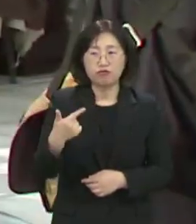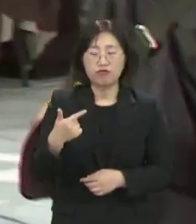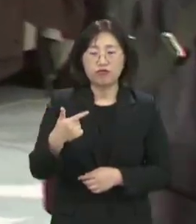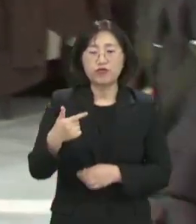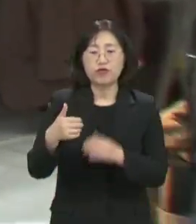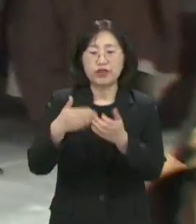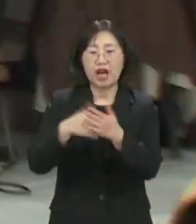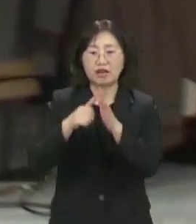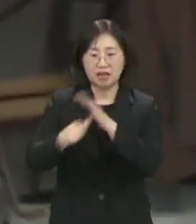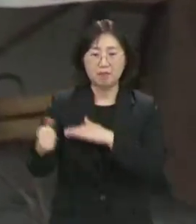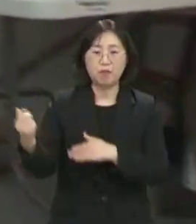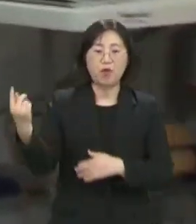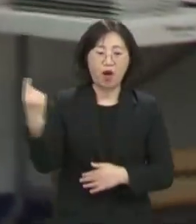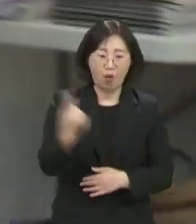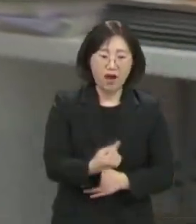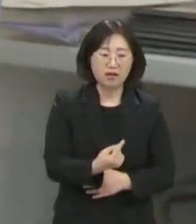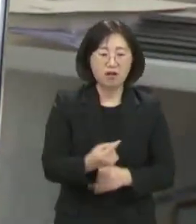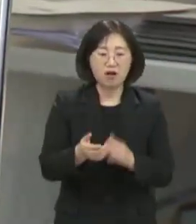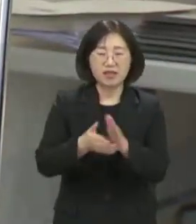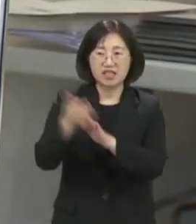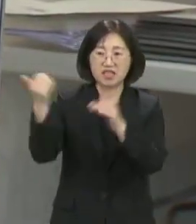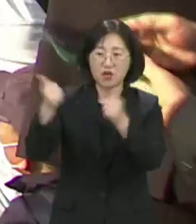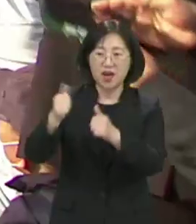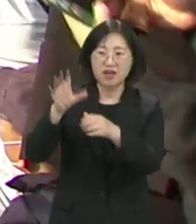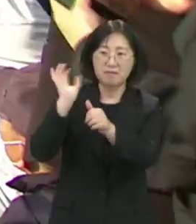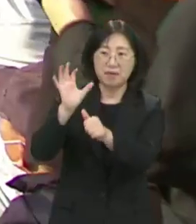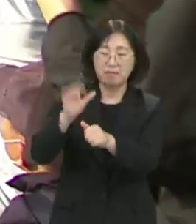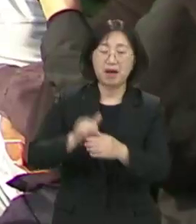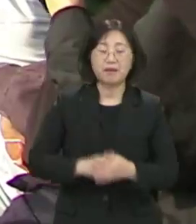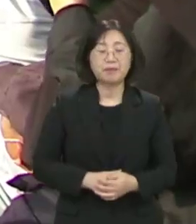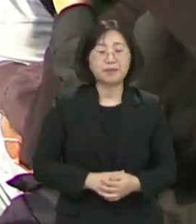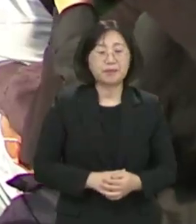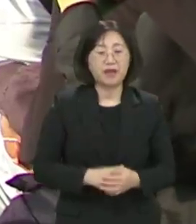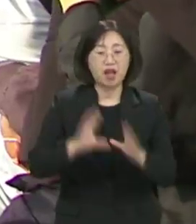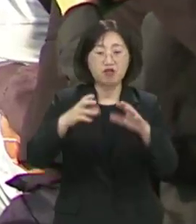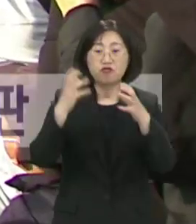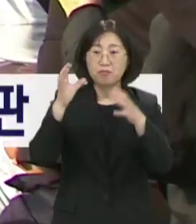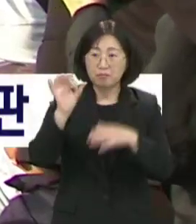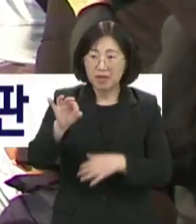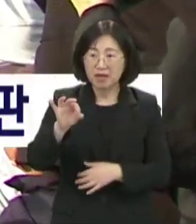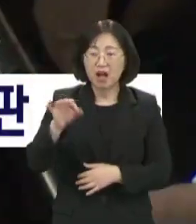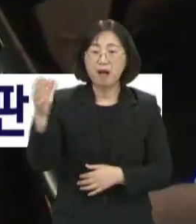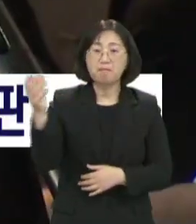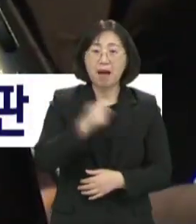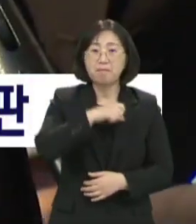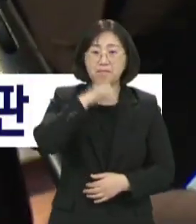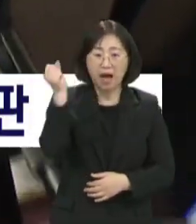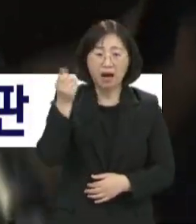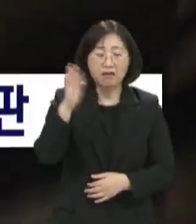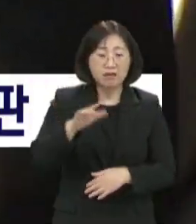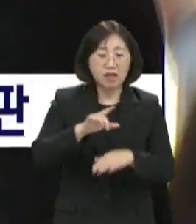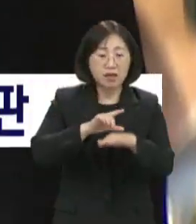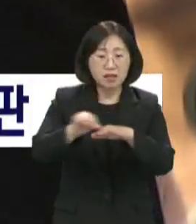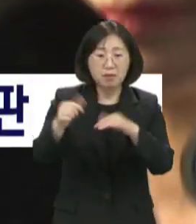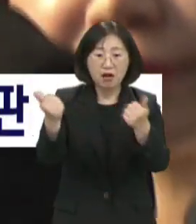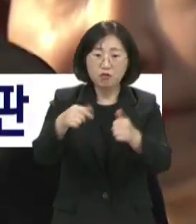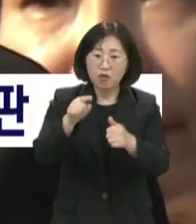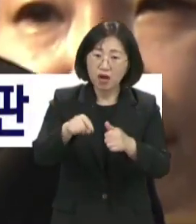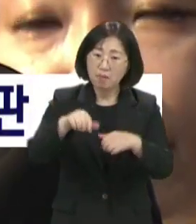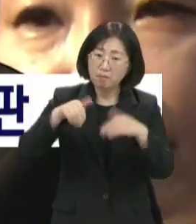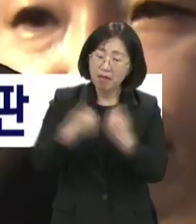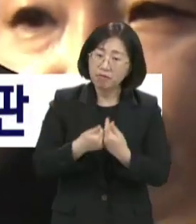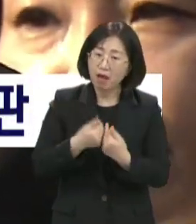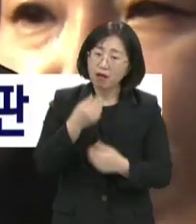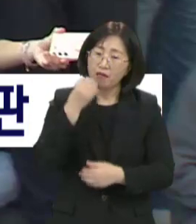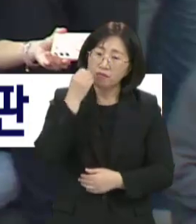찾아 세종시 의회를 비판했습니다. 특히 한 대표는 국비가 확보된 사업에 지방의회가 반대하고 있는 이상한 일이